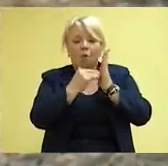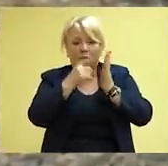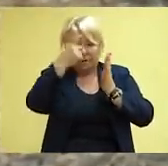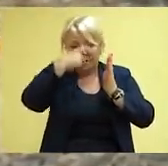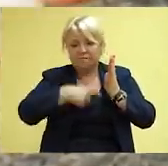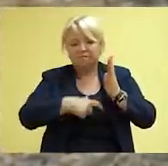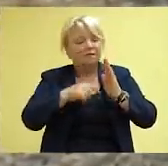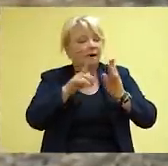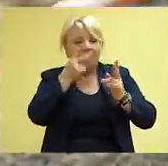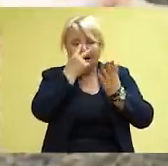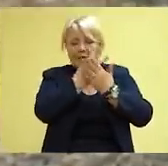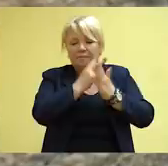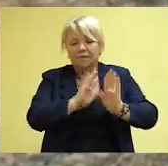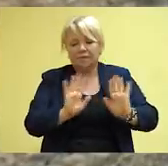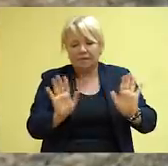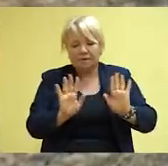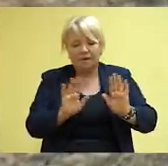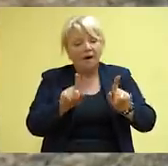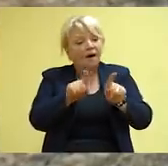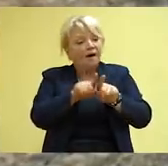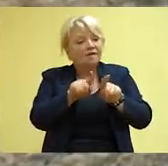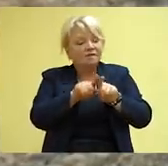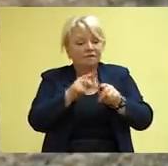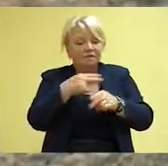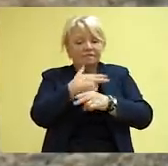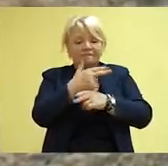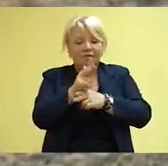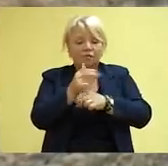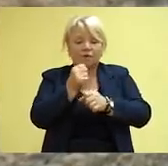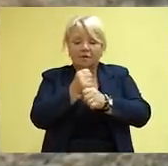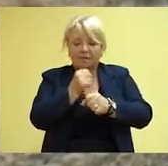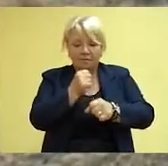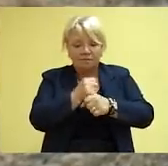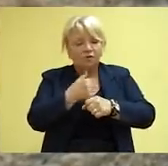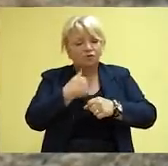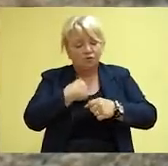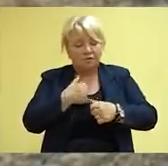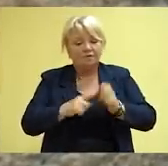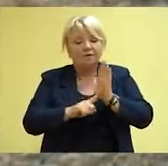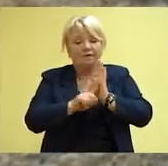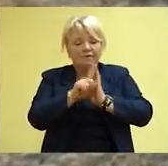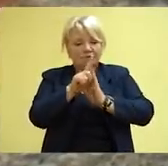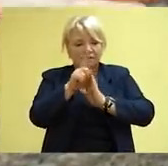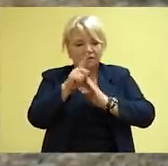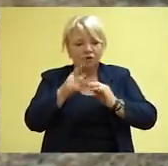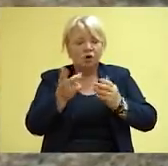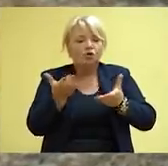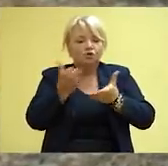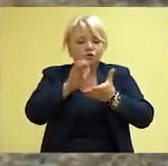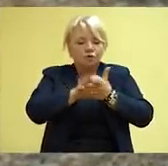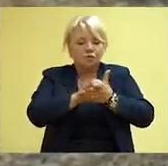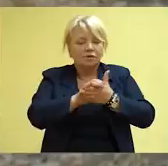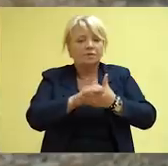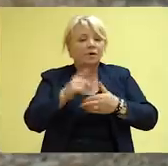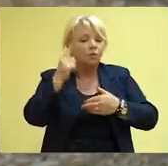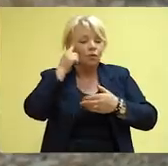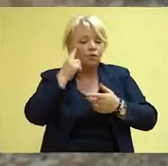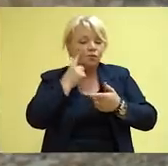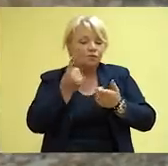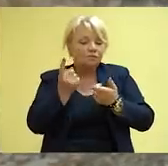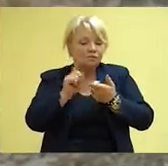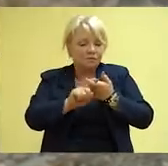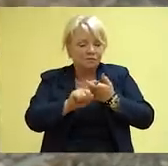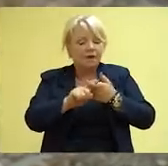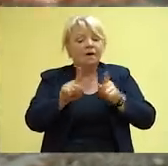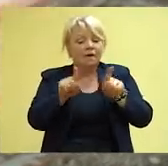ბლოგერს ყოველ შემთხვევაში მეპირადად არ მინახია, რომ ქონოდა ასეთი რაღაც გაკეთებული და გადავწყვიტე ჩვენ გავაკეთოთ სოლიდარობა მათ, რა თქმა უნდა, შეშემო